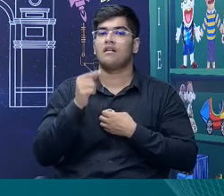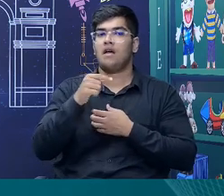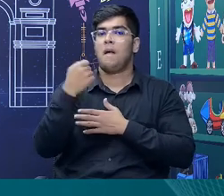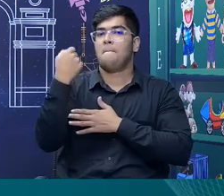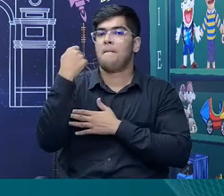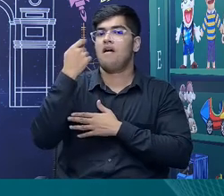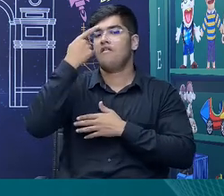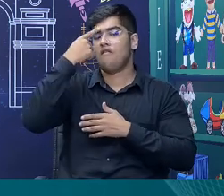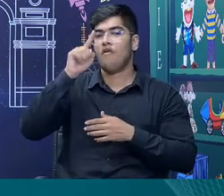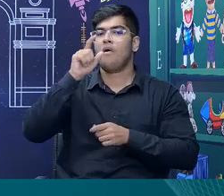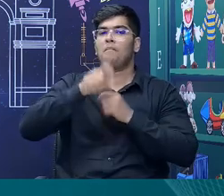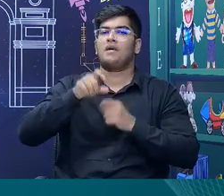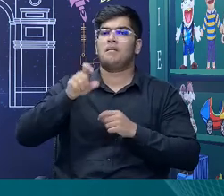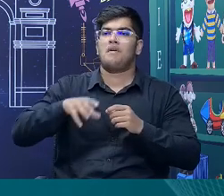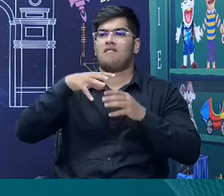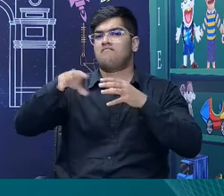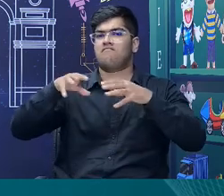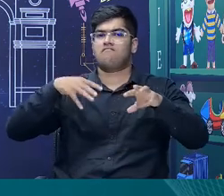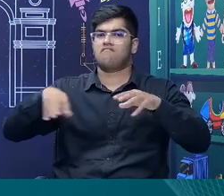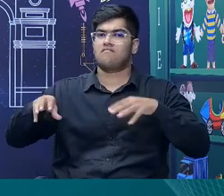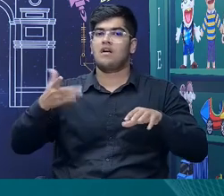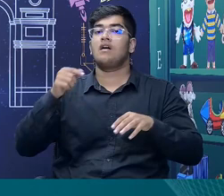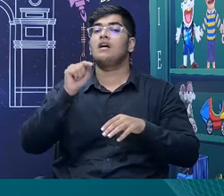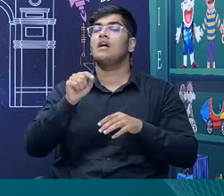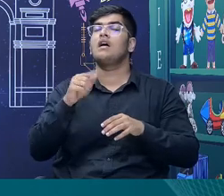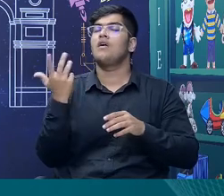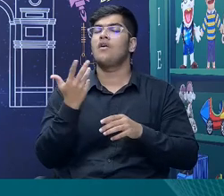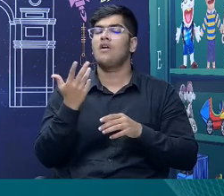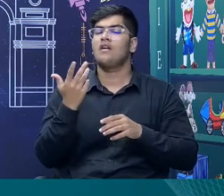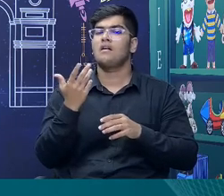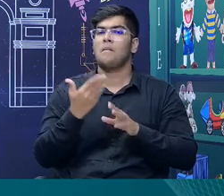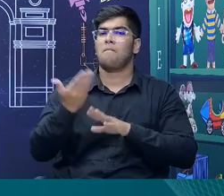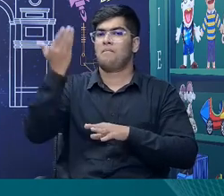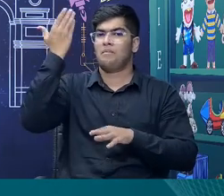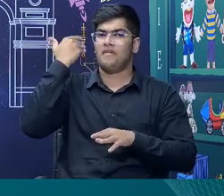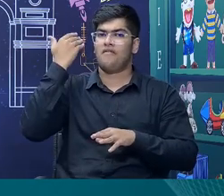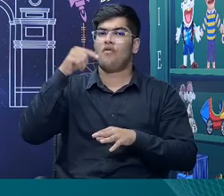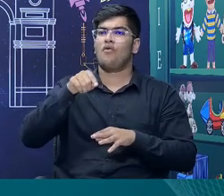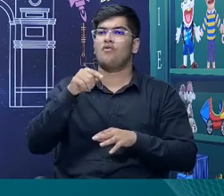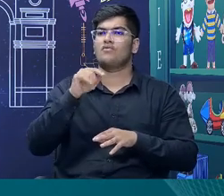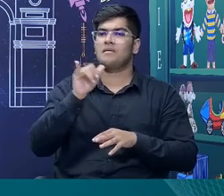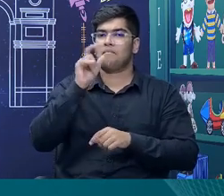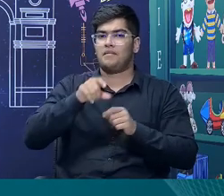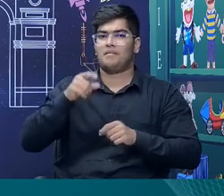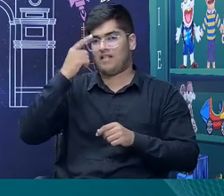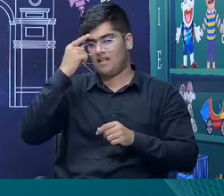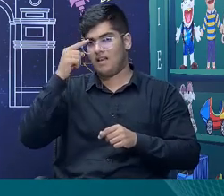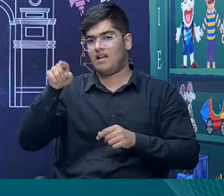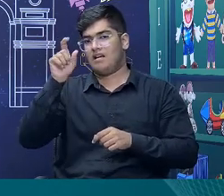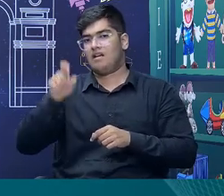ऑफ डिस्क्रिमिनेशन अब यहां पर डिस्क्रिमिनेशन वह वाला डिस्क्रिमिनेशन मत समझिएगा भेदभाव वाला की यह